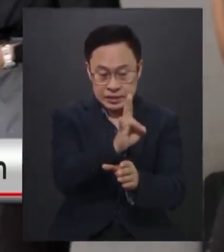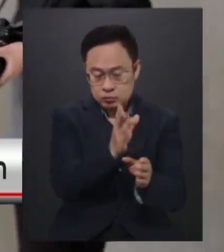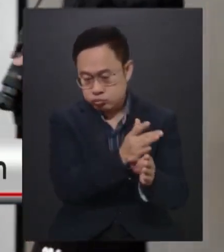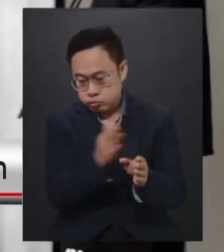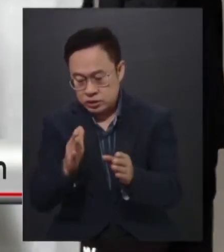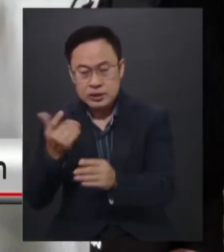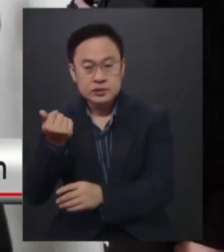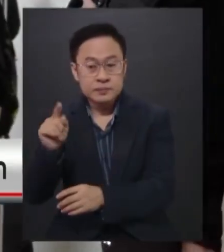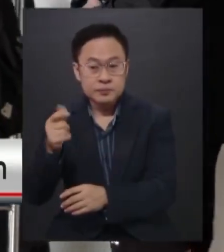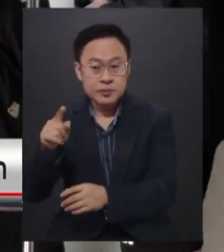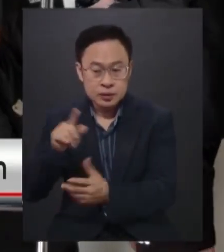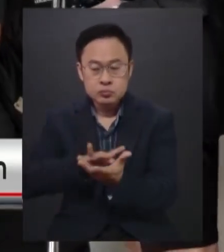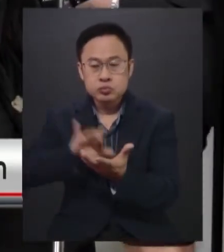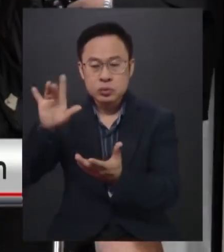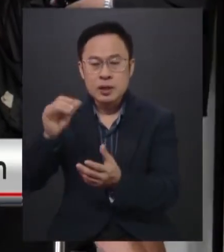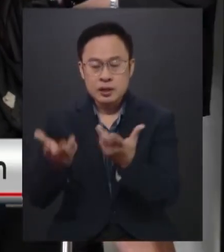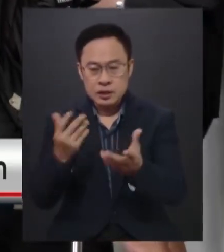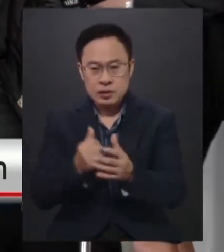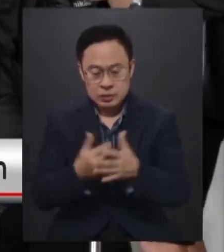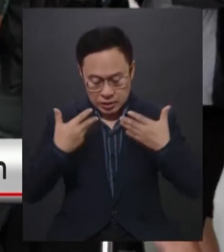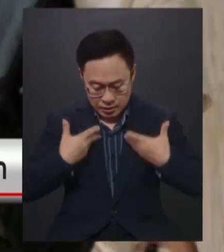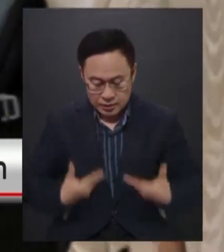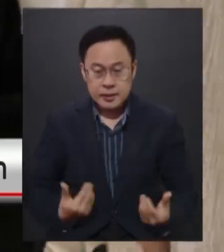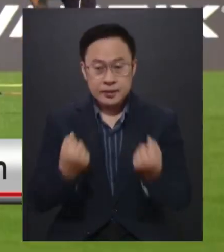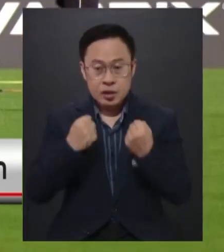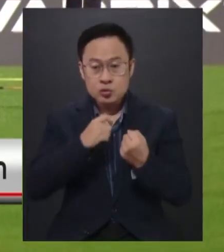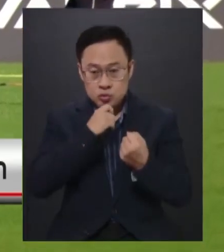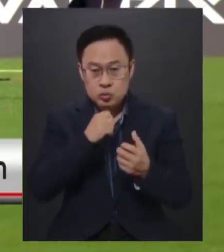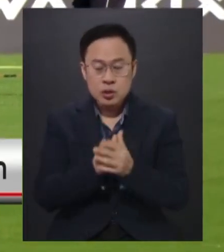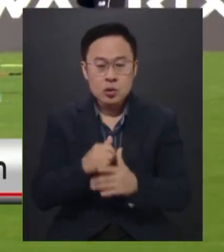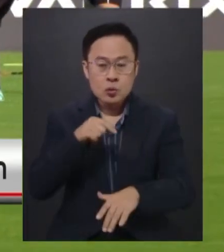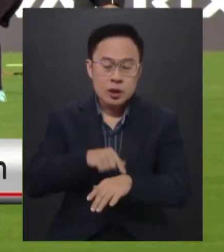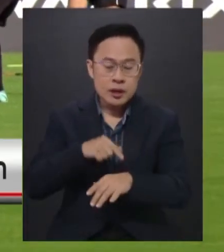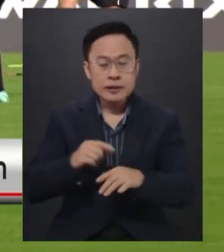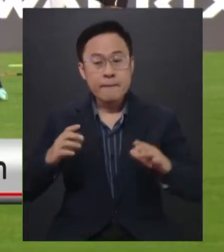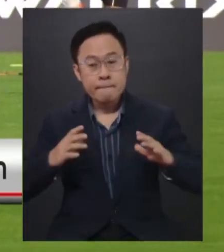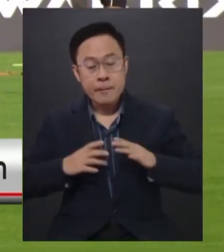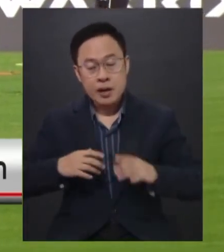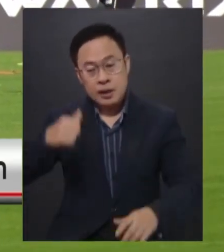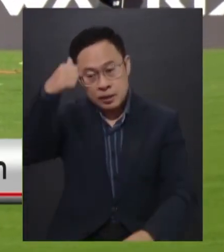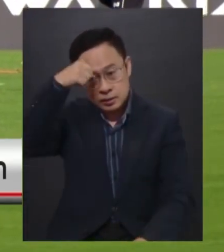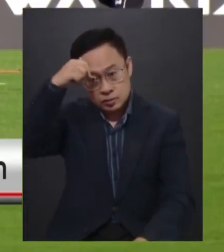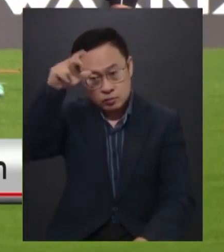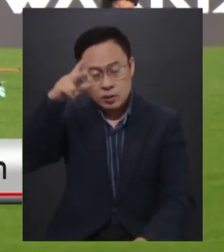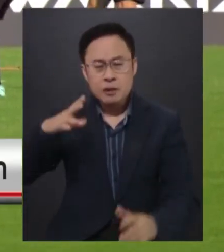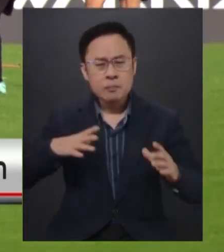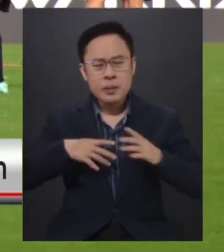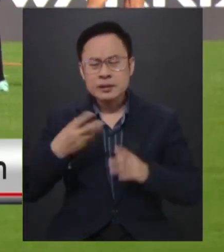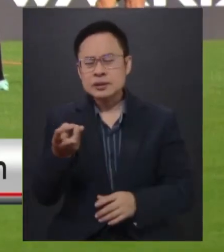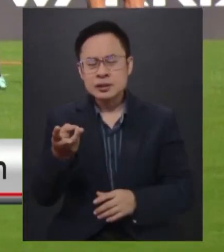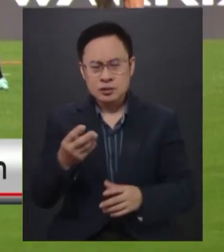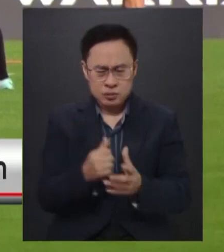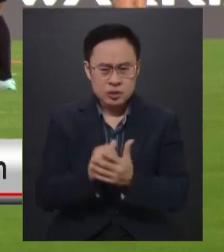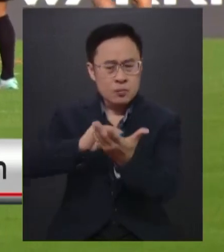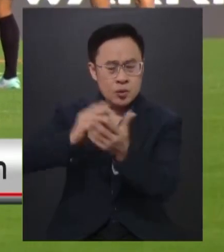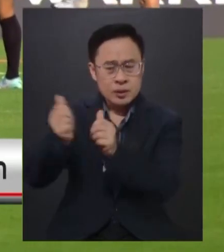เตะตอนเนี้ยทุกคนยังดีอยู่พวกเราเราเขาบอกนะว่าไอ้ช่วงเวลาที่กลับไปอ่ะก็ไม่ได้พักอะไรมากมายนะยังมี